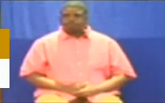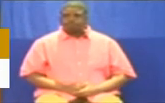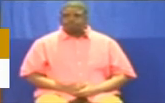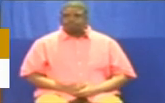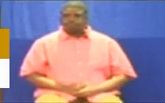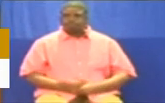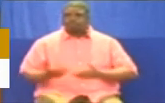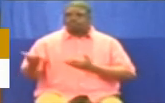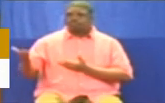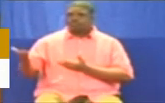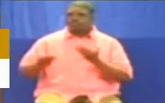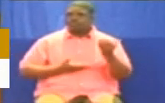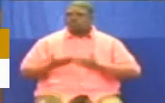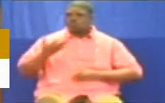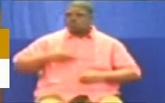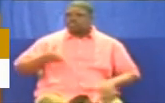Mheshimiwa Waziri.